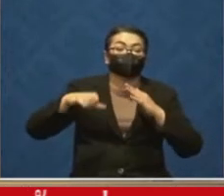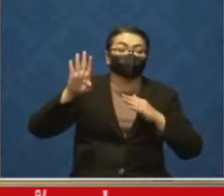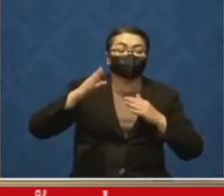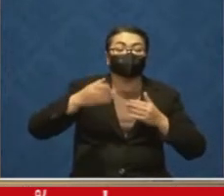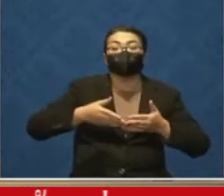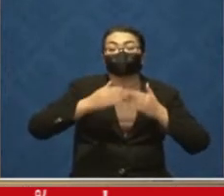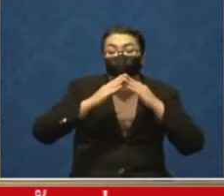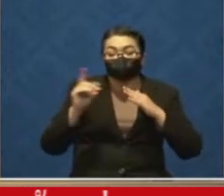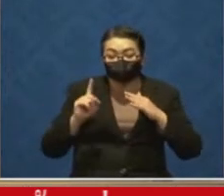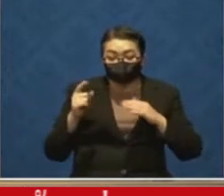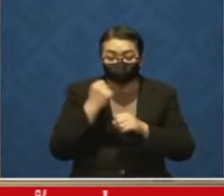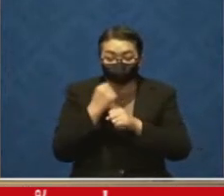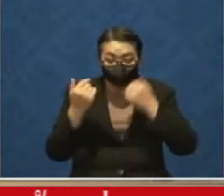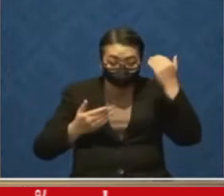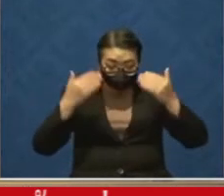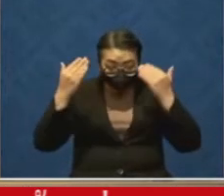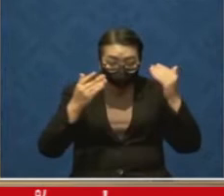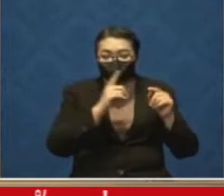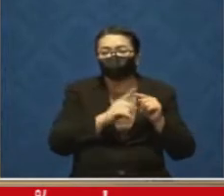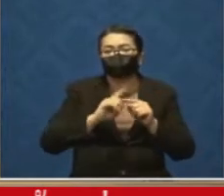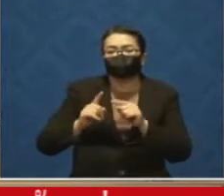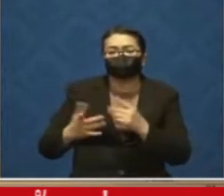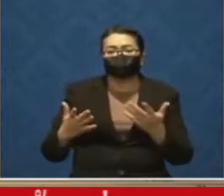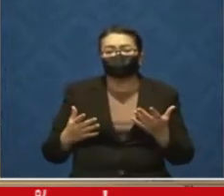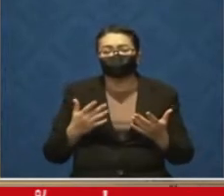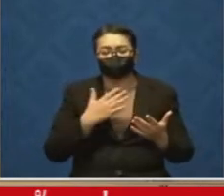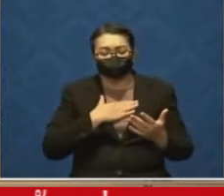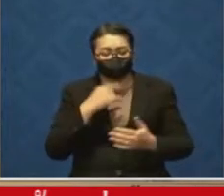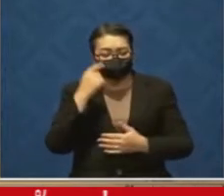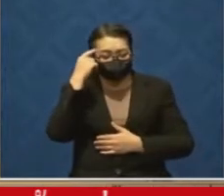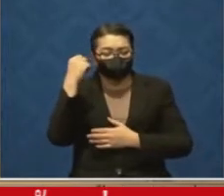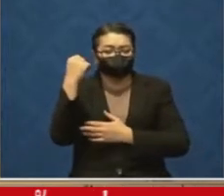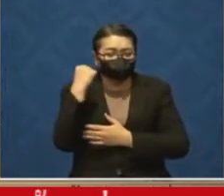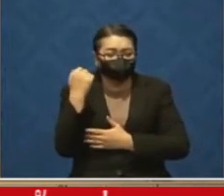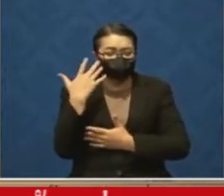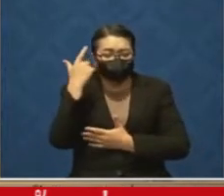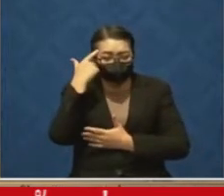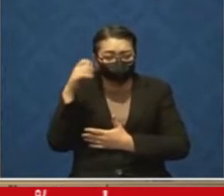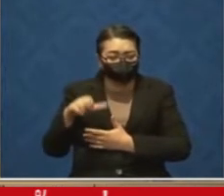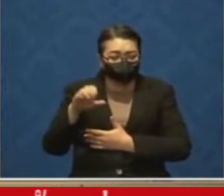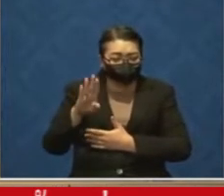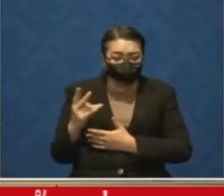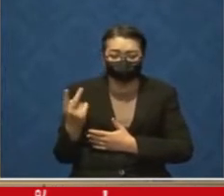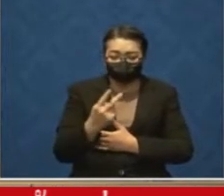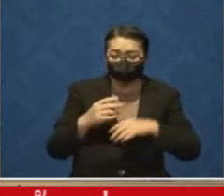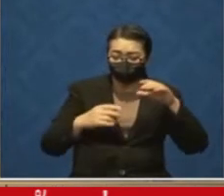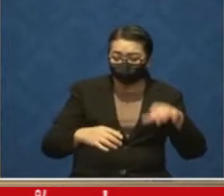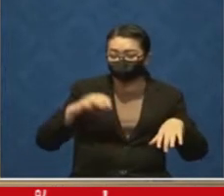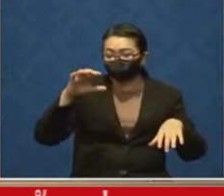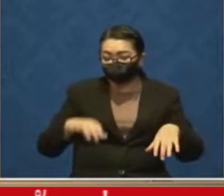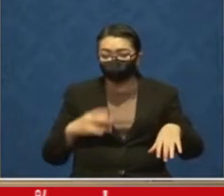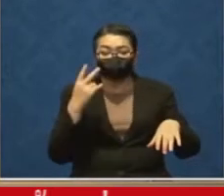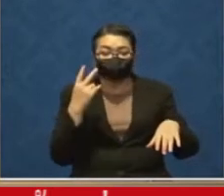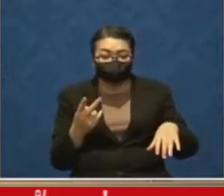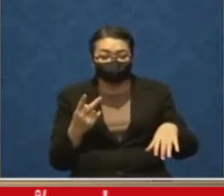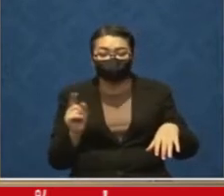ึนมาเพื่อที่จะทำกิจกรมบางอย่างและผมมนใจ ในระหว่างบริษัิ 2 อาร์ที่กรมสำพ